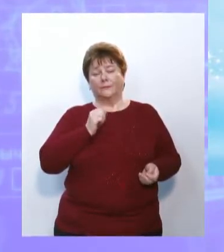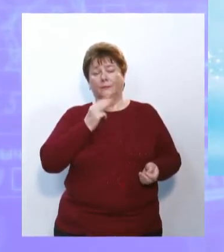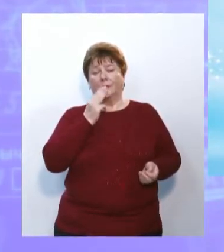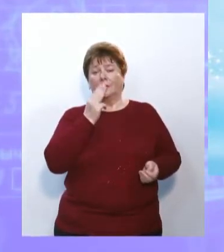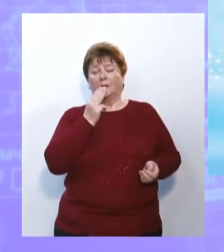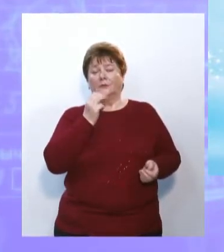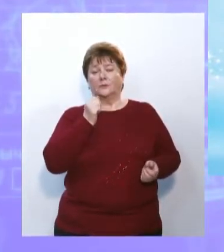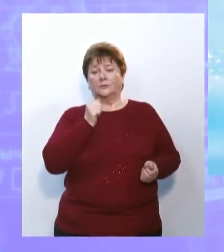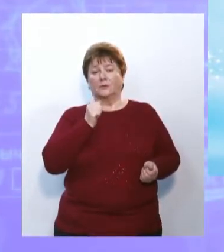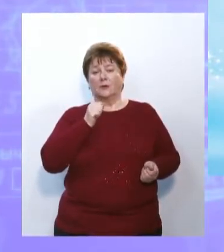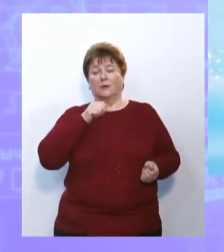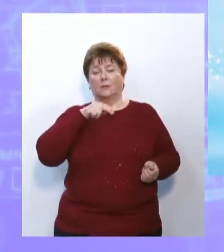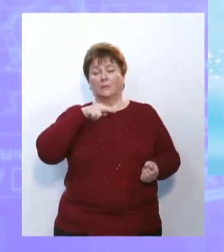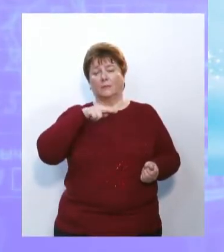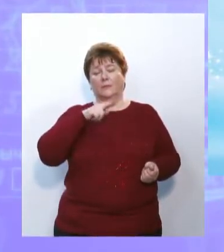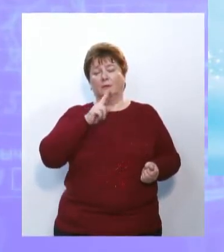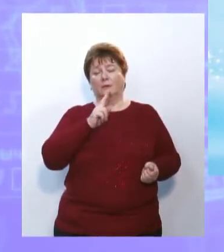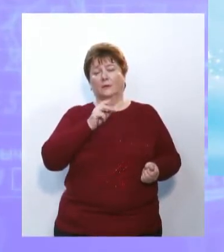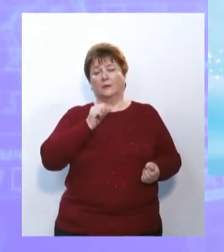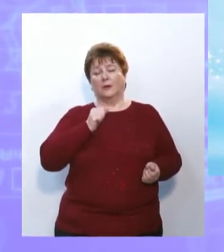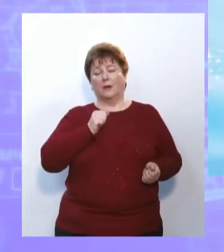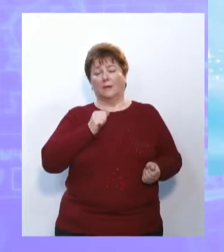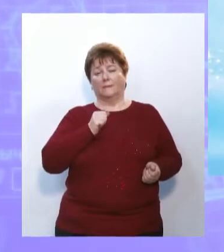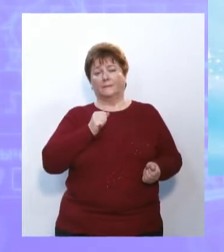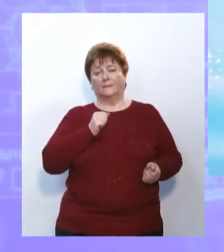ШАП, КА,